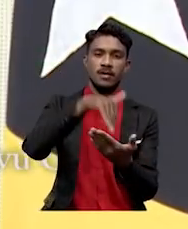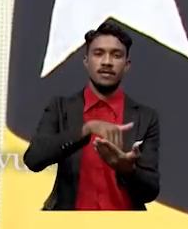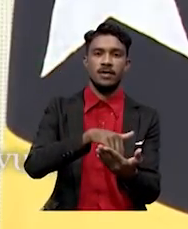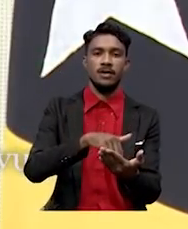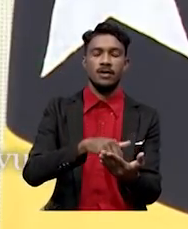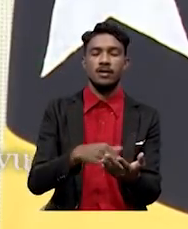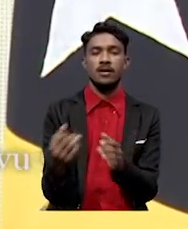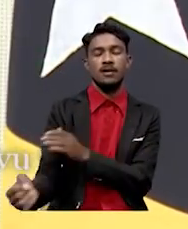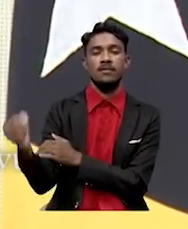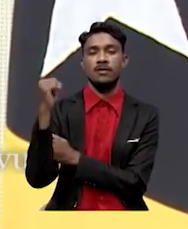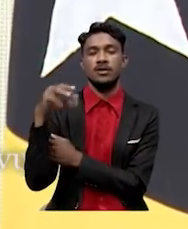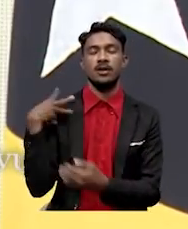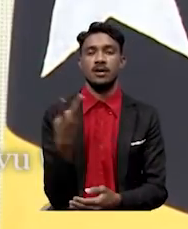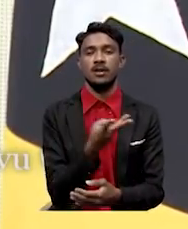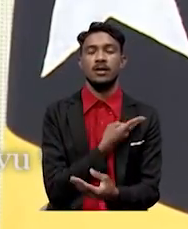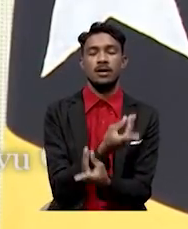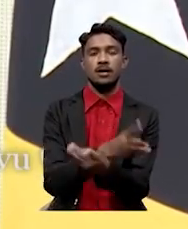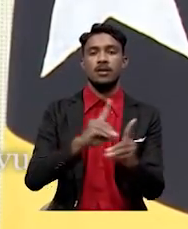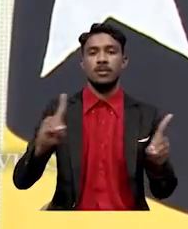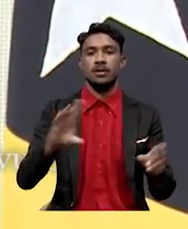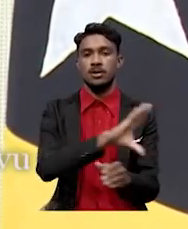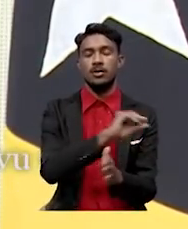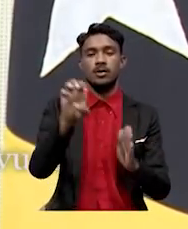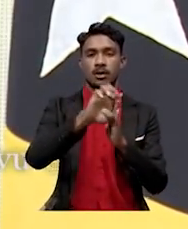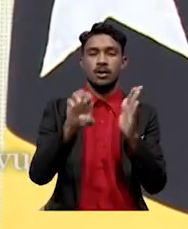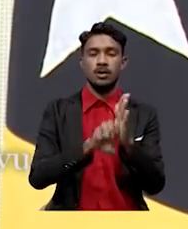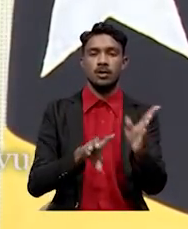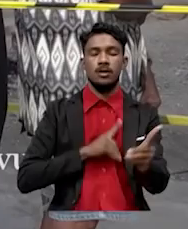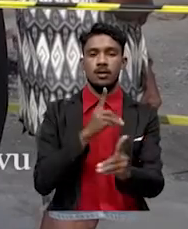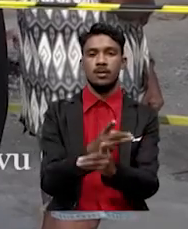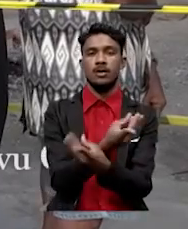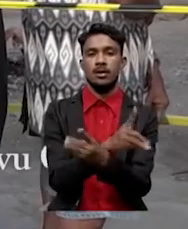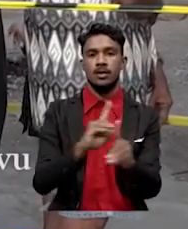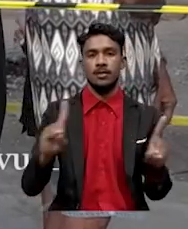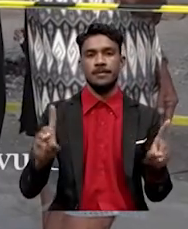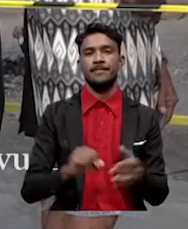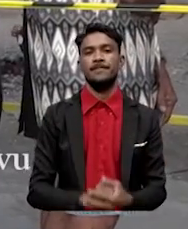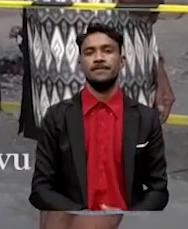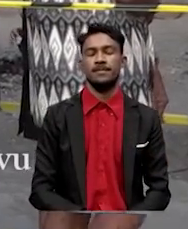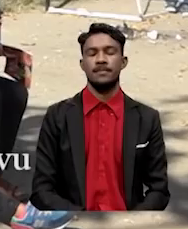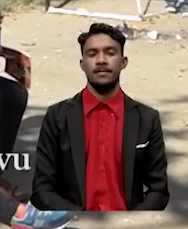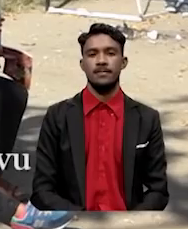tua força e tenia democracia no estado de direito democrático.